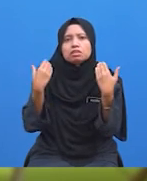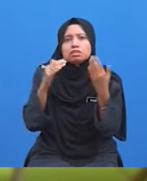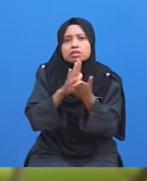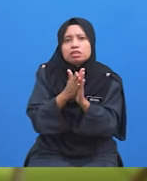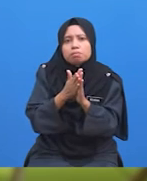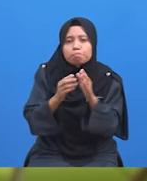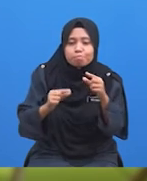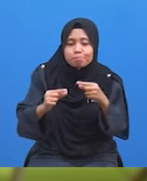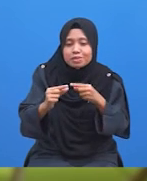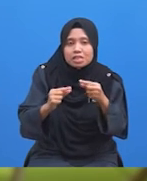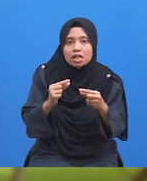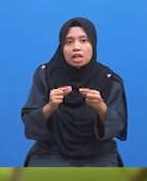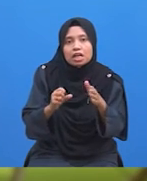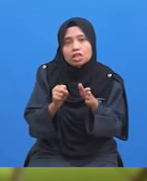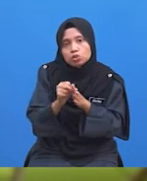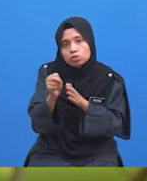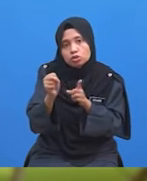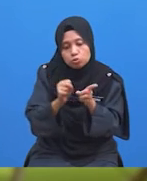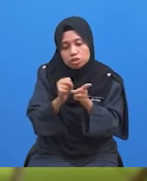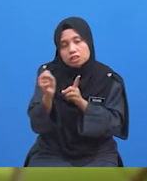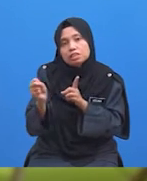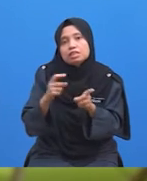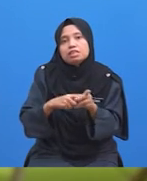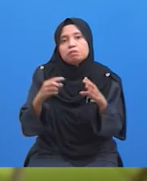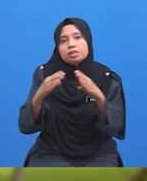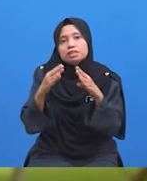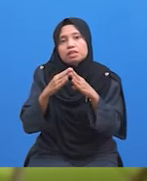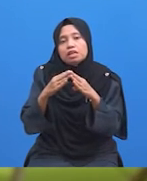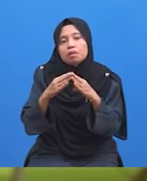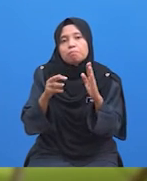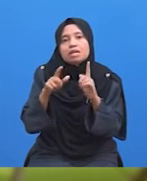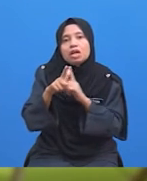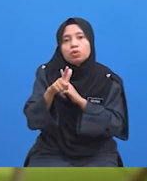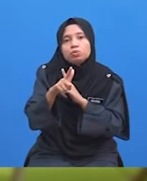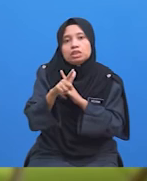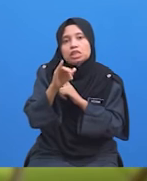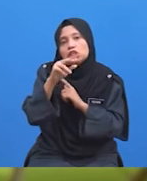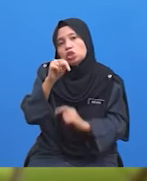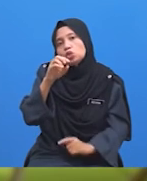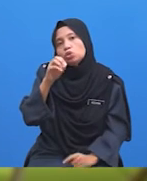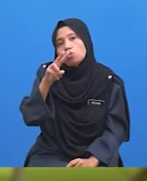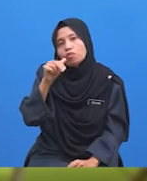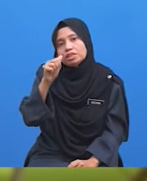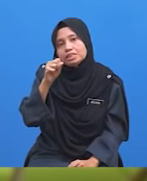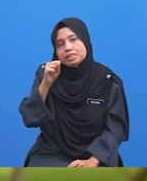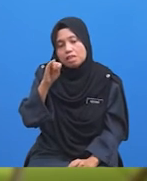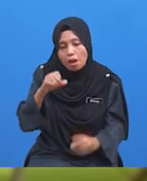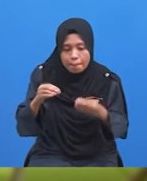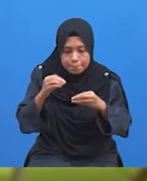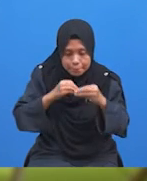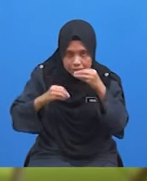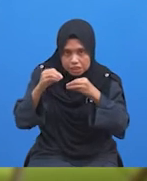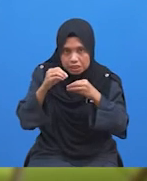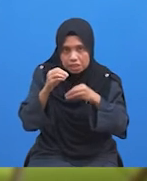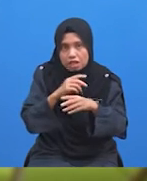pembangunan sosio-ekonomi di Bandar melalui penyebaran inovasi hasil penyelidikan dan pembangunan